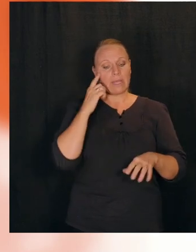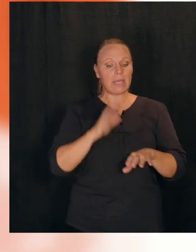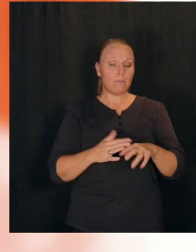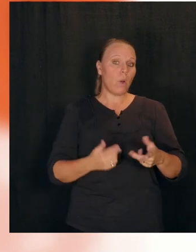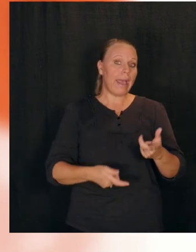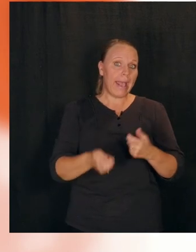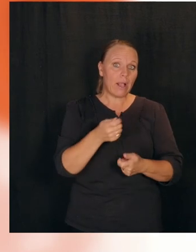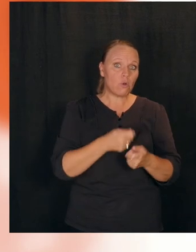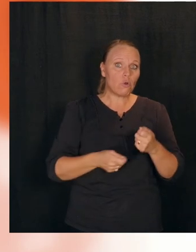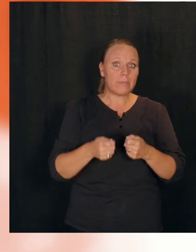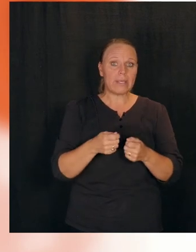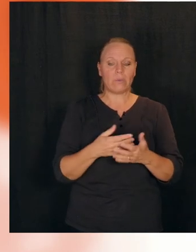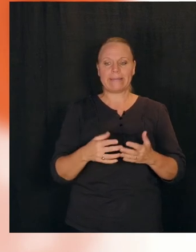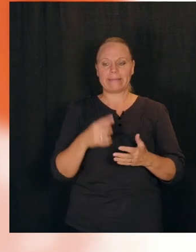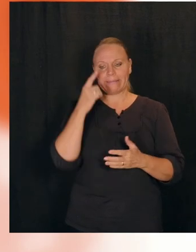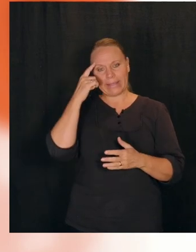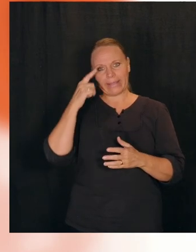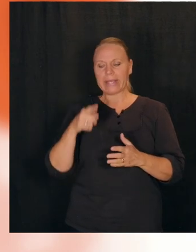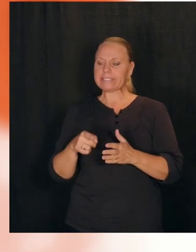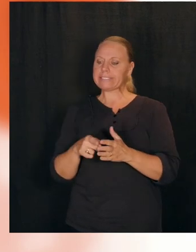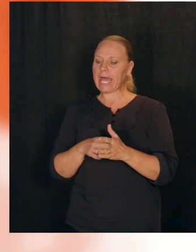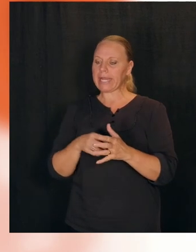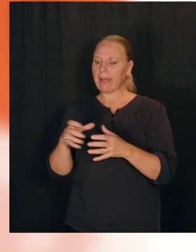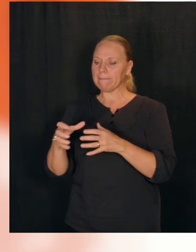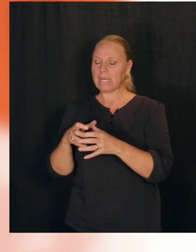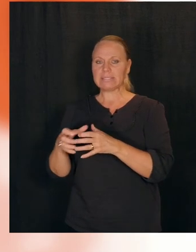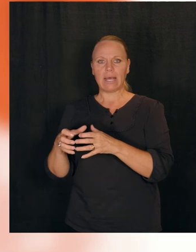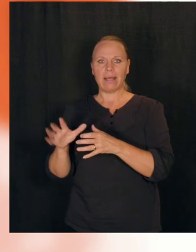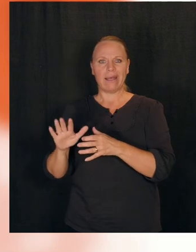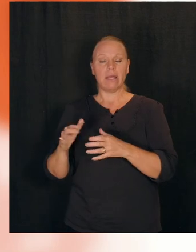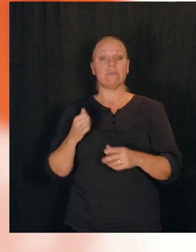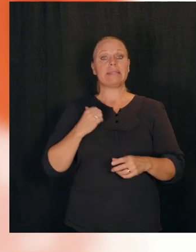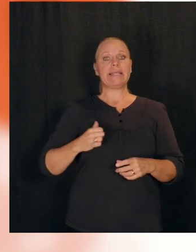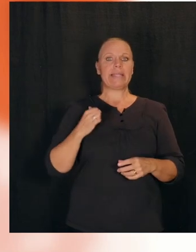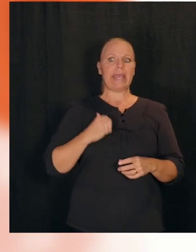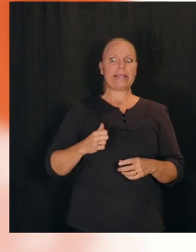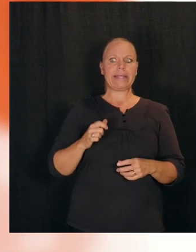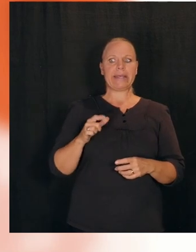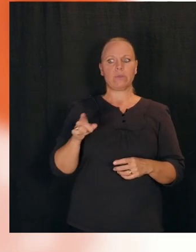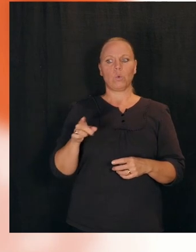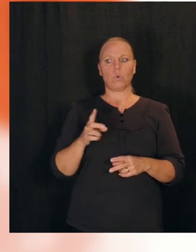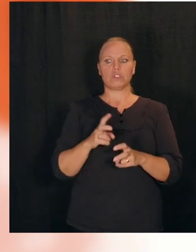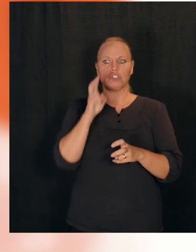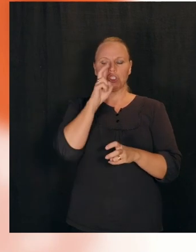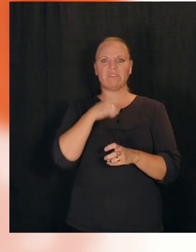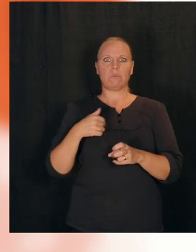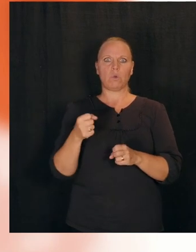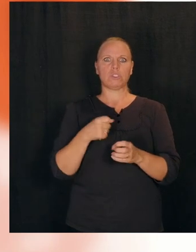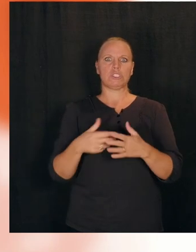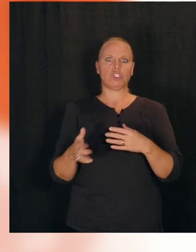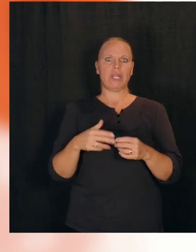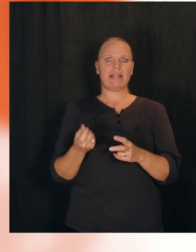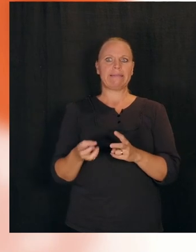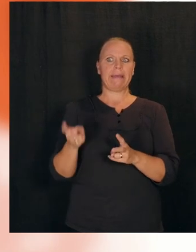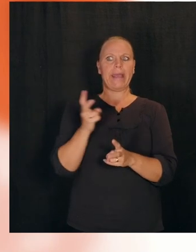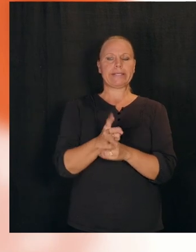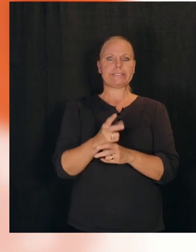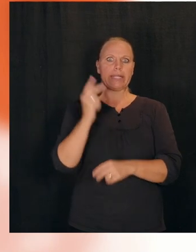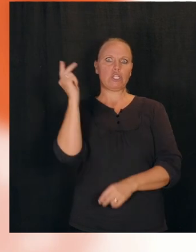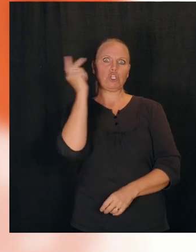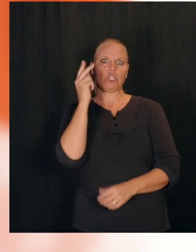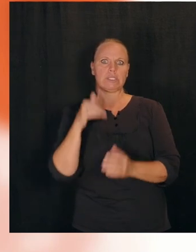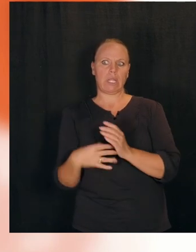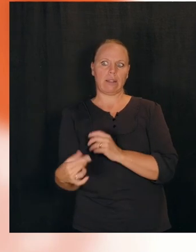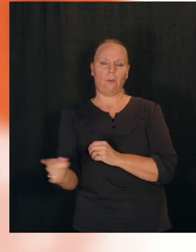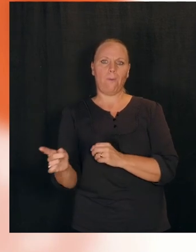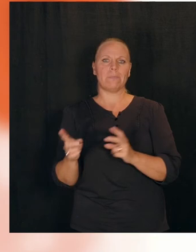få bort särtänkandet. Tillgänglighet ibland kan ju framstå som något extra, lite lyx nästan. Och